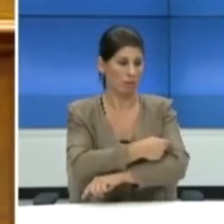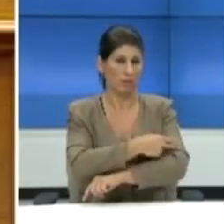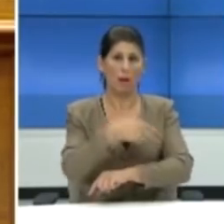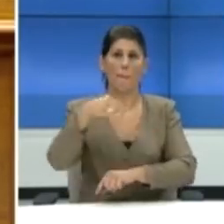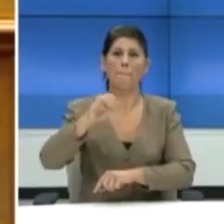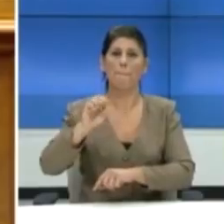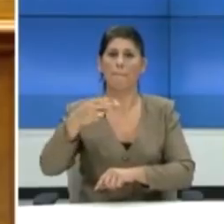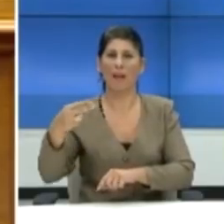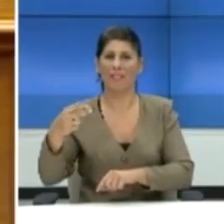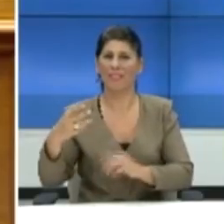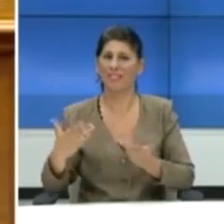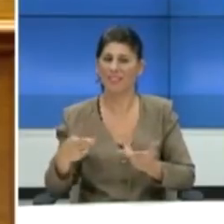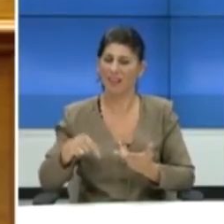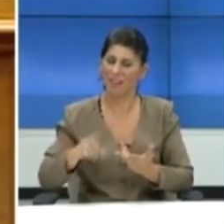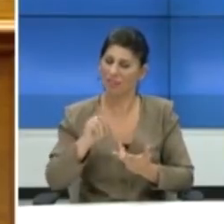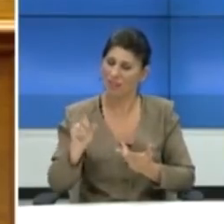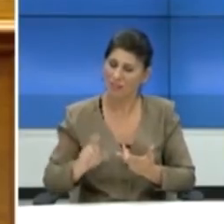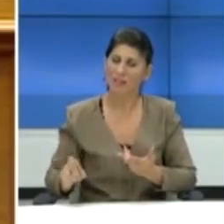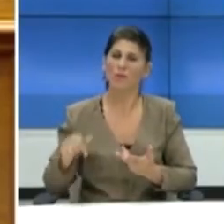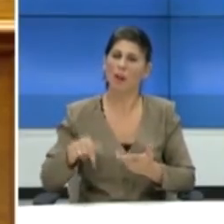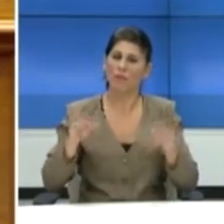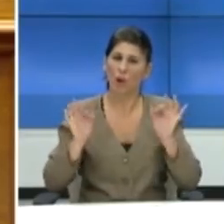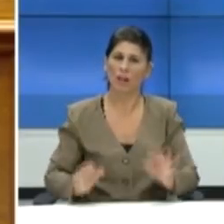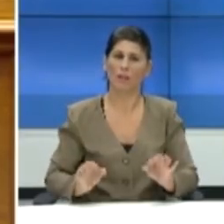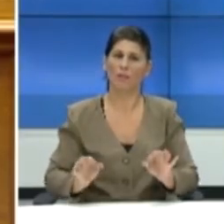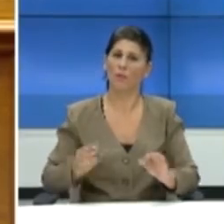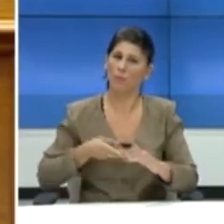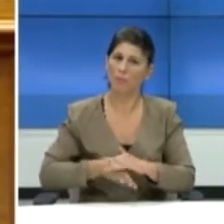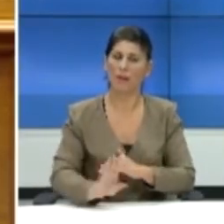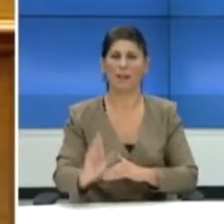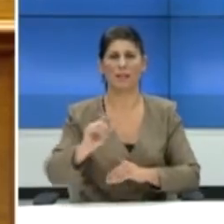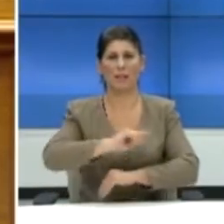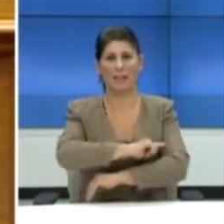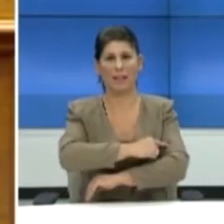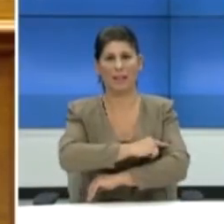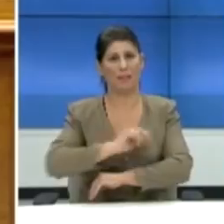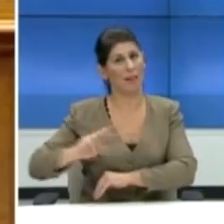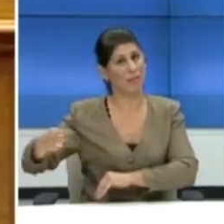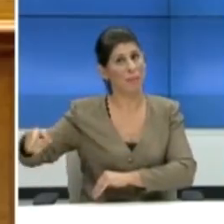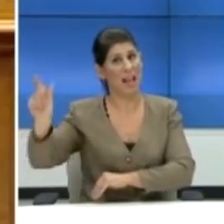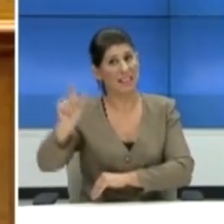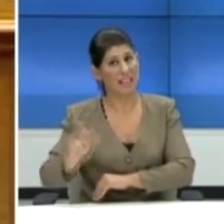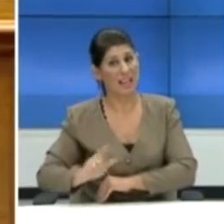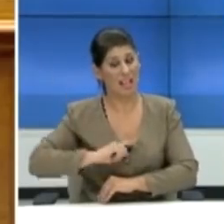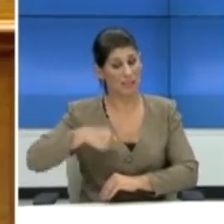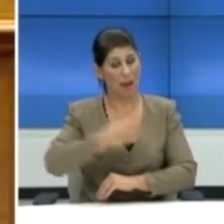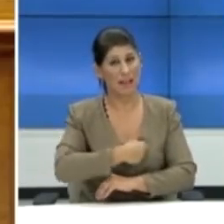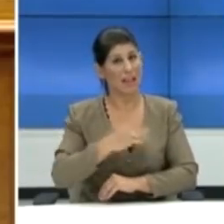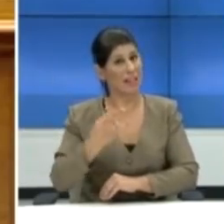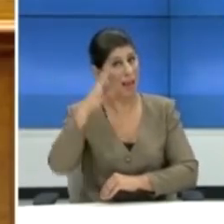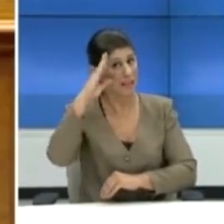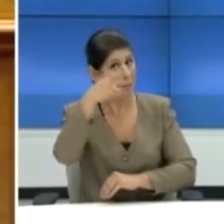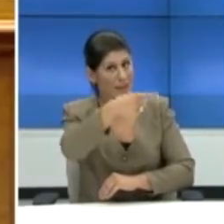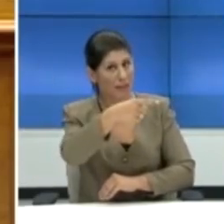ΜΕΘ. Θα ζήσουμε και εδώ αυτό ακριβώς που έζησαν τελικά οι γιατροί στη γειτονική Ιταλία ή την Ισπανία ή τις